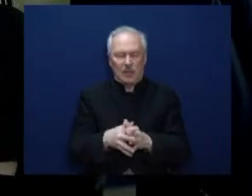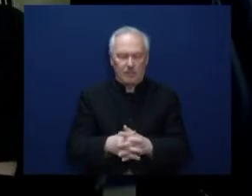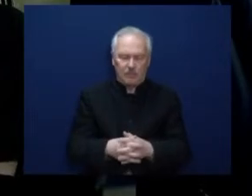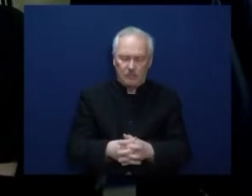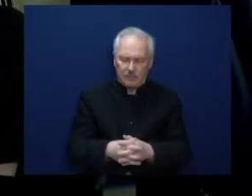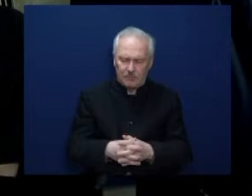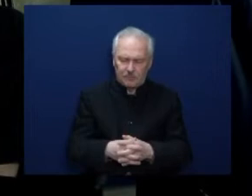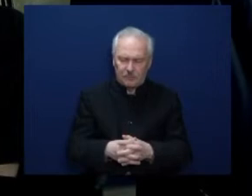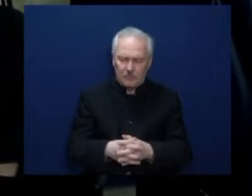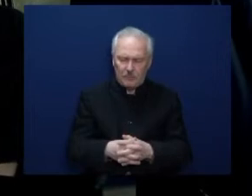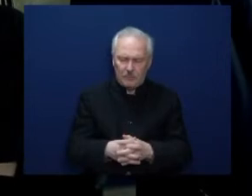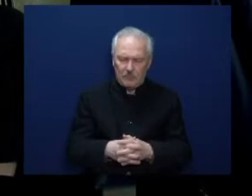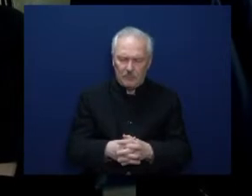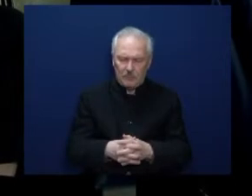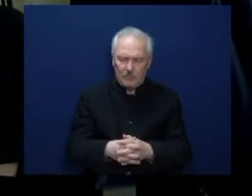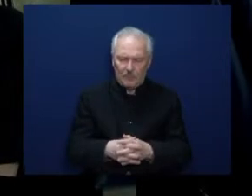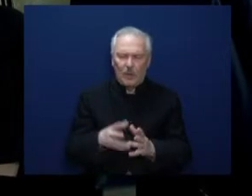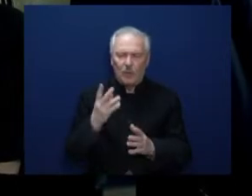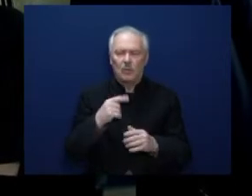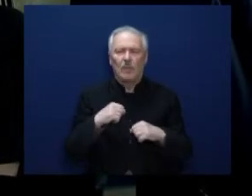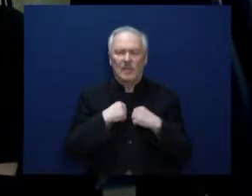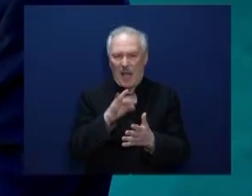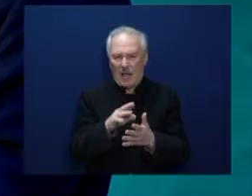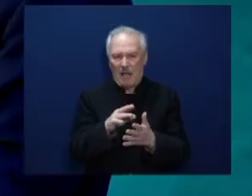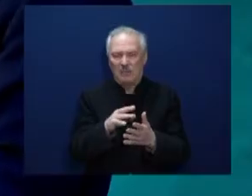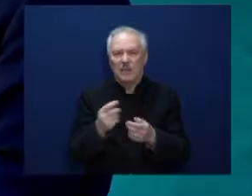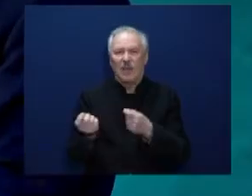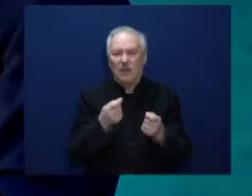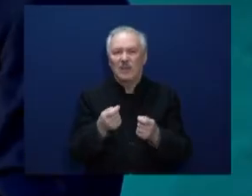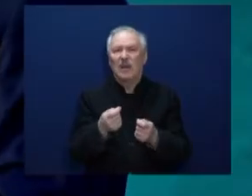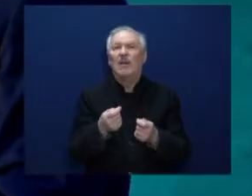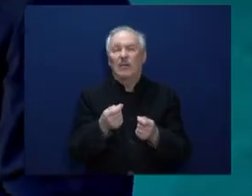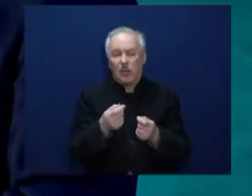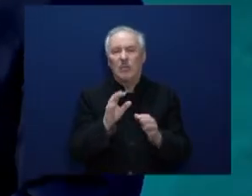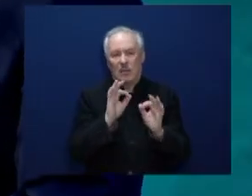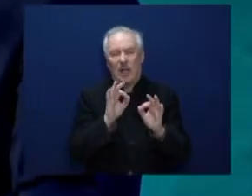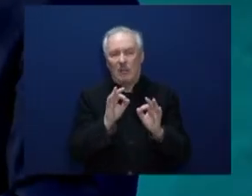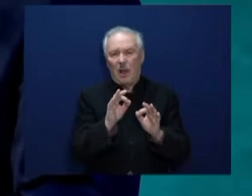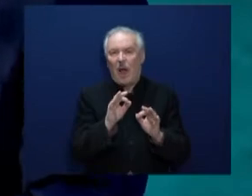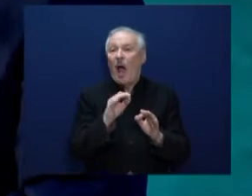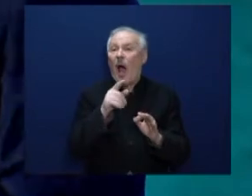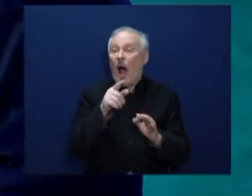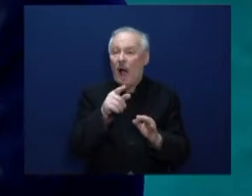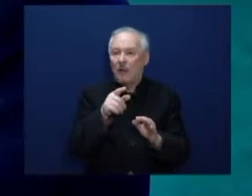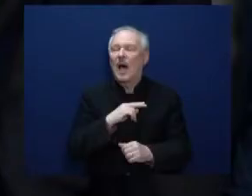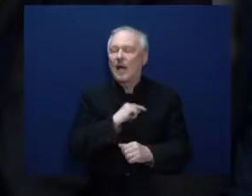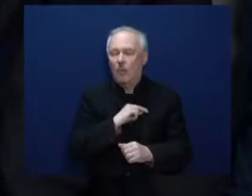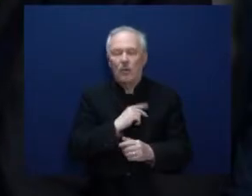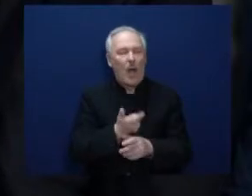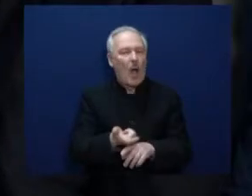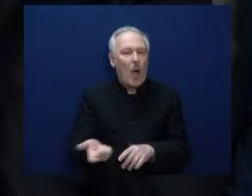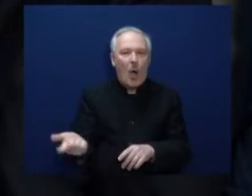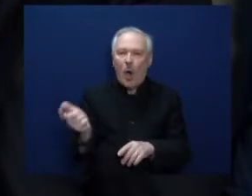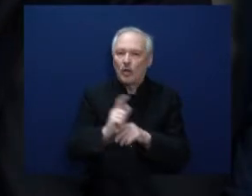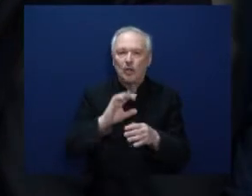на 2022 год. Говоря о сфере благоустройства, отметил, что парки, скверы и общественные пространства в